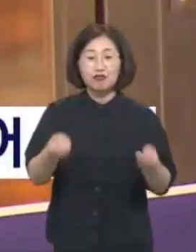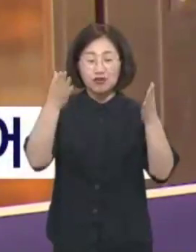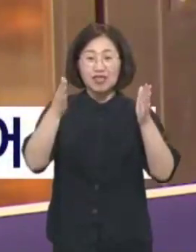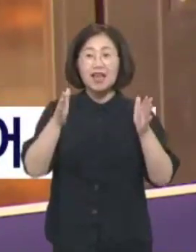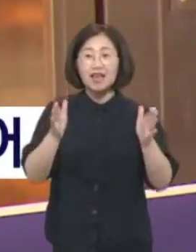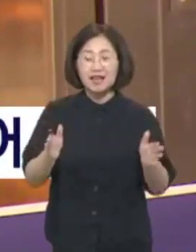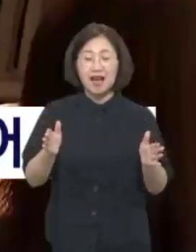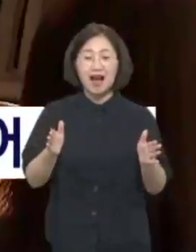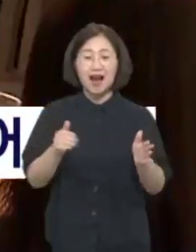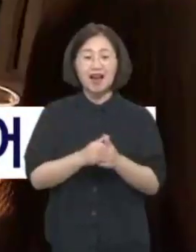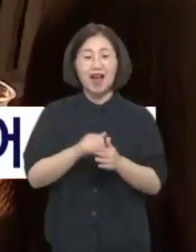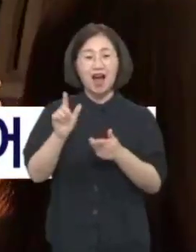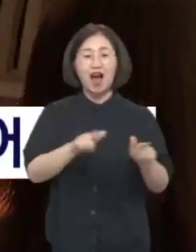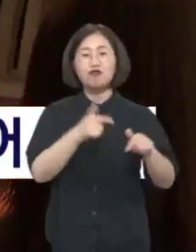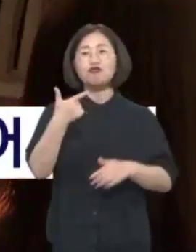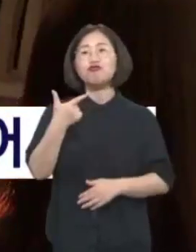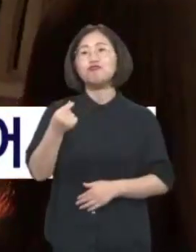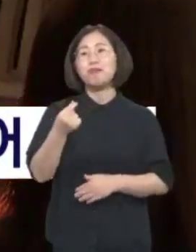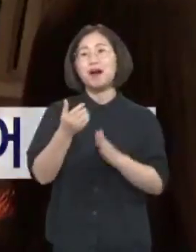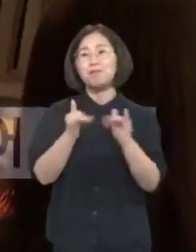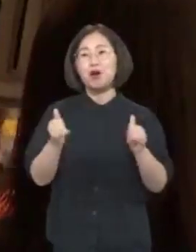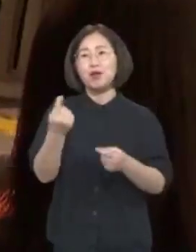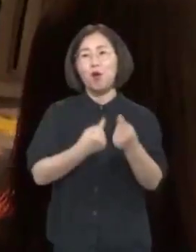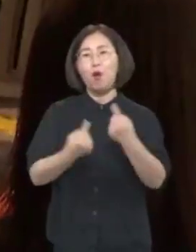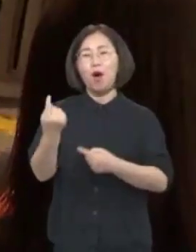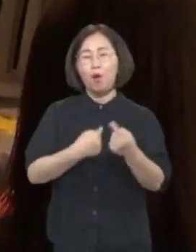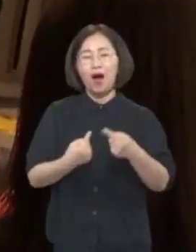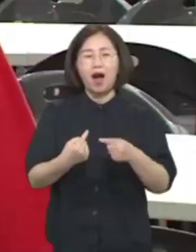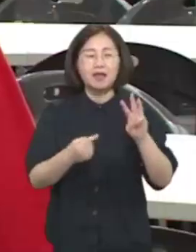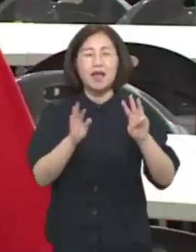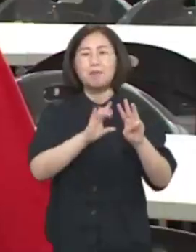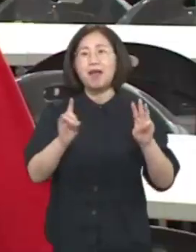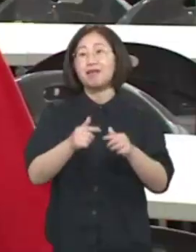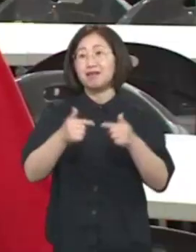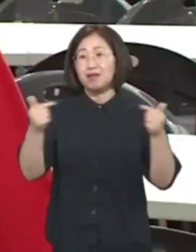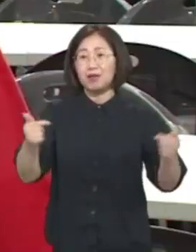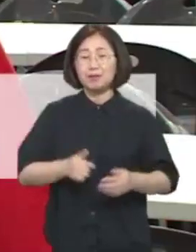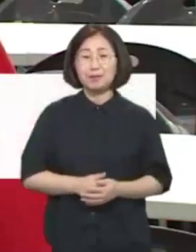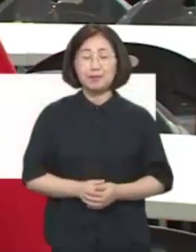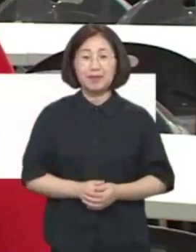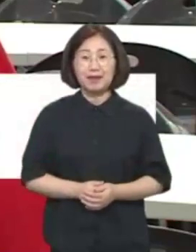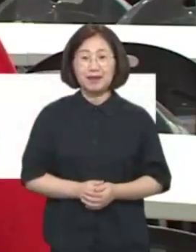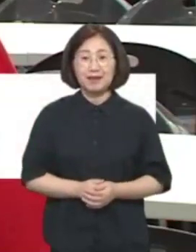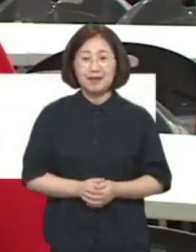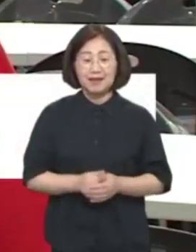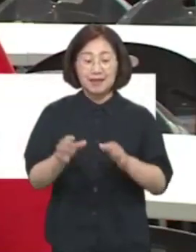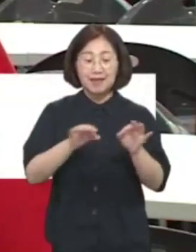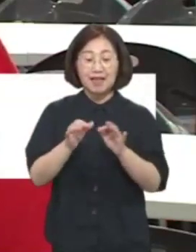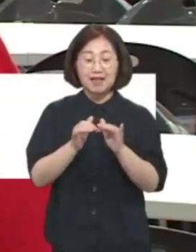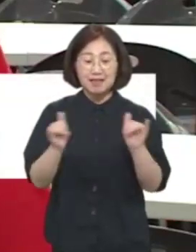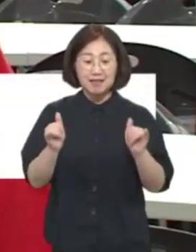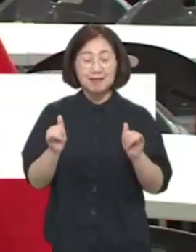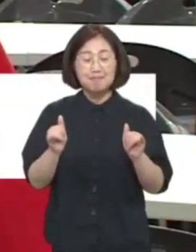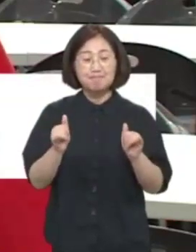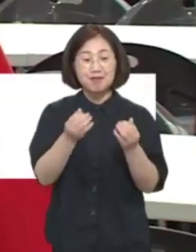지난 주말 하루 6만여 명으로 3배 이상이나 늘었습니다. 상인분들이 영시축제 하니까